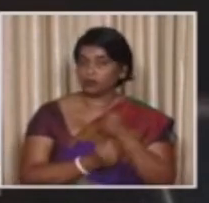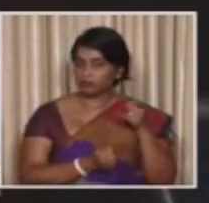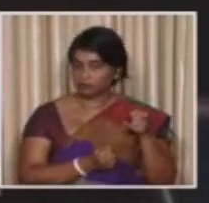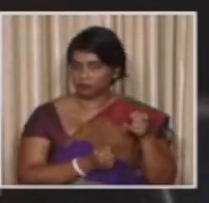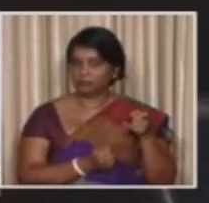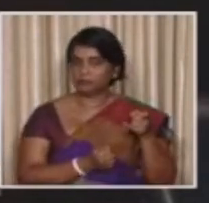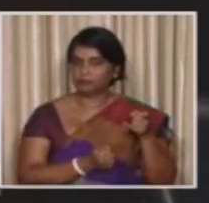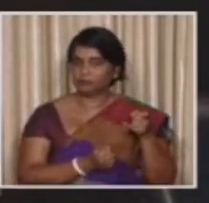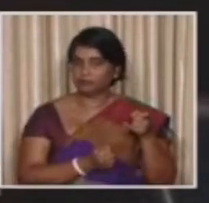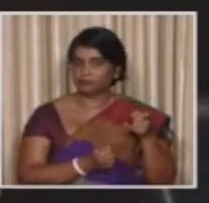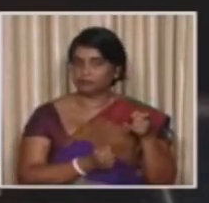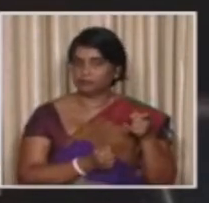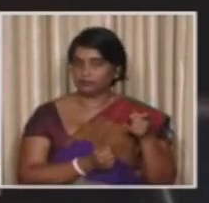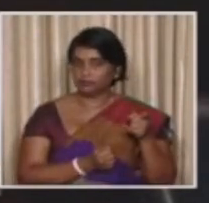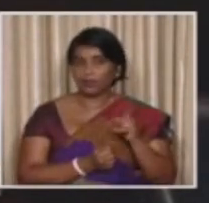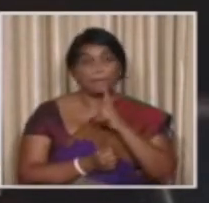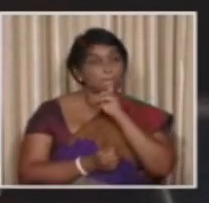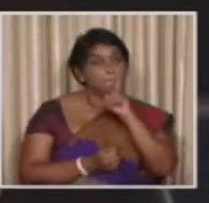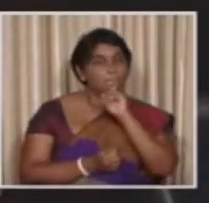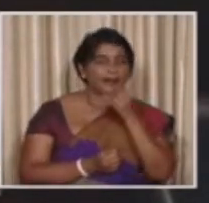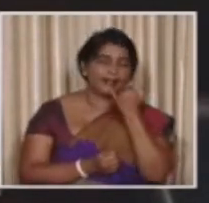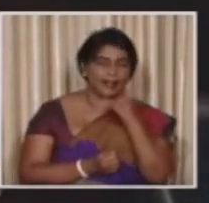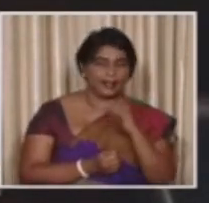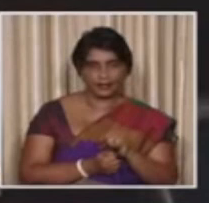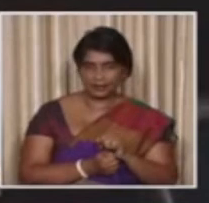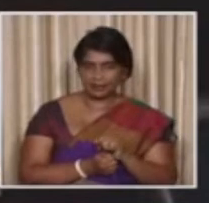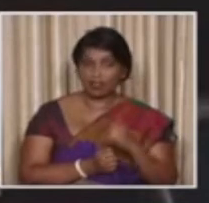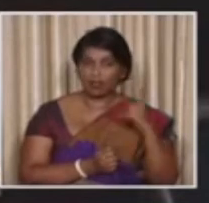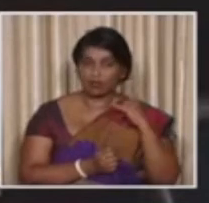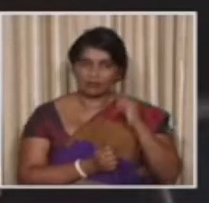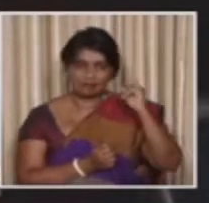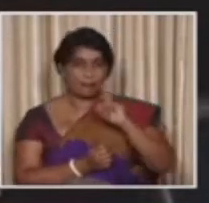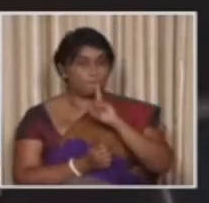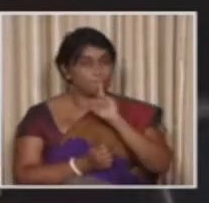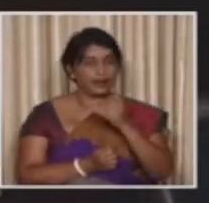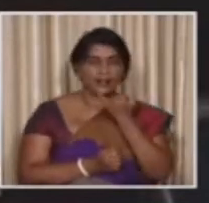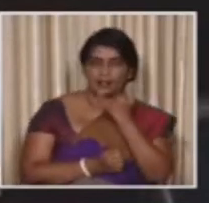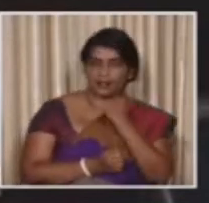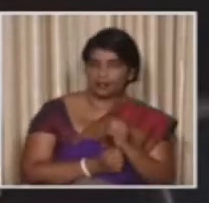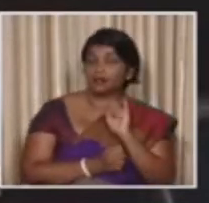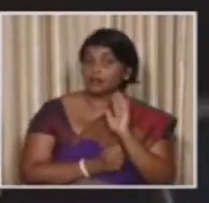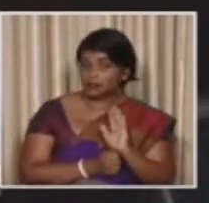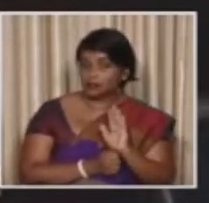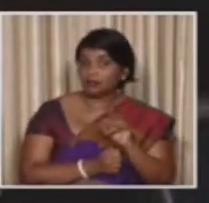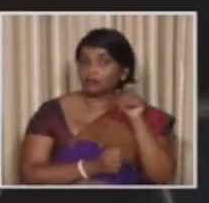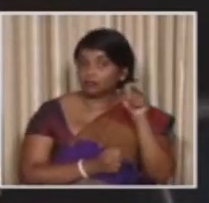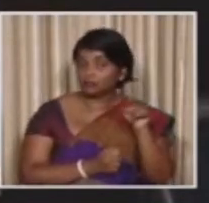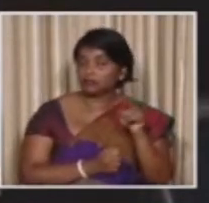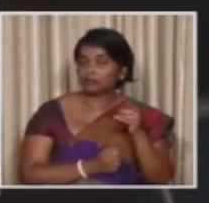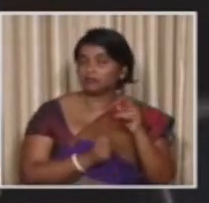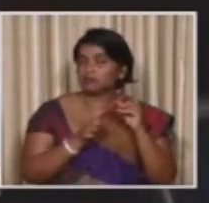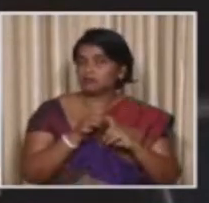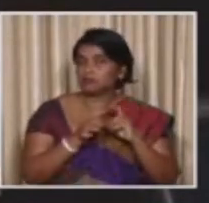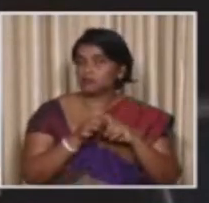ගත්තොත් බණින්න ලේසියි. හම්දාන්ට බණින ලේසි. නමුත් ඔවුන්ට තියෙන සාධාරණ